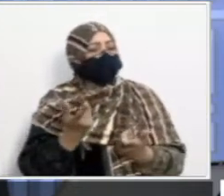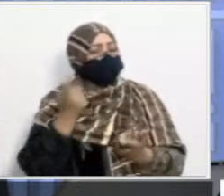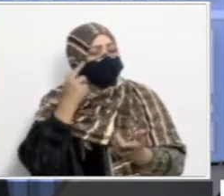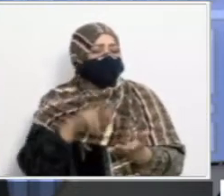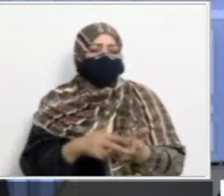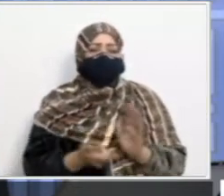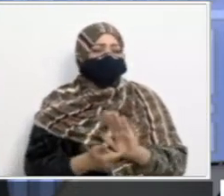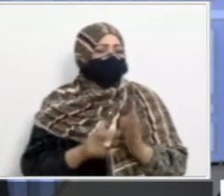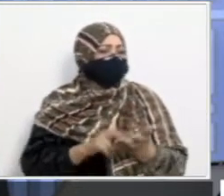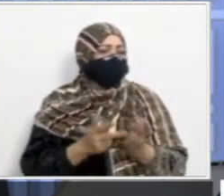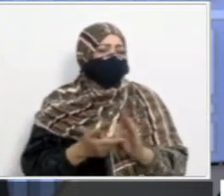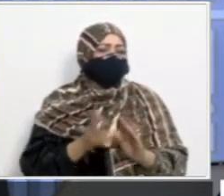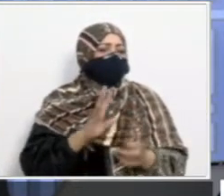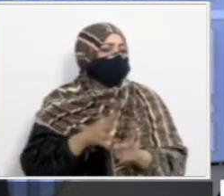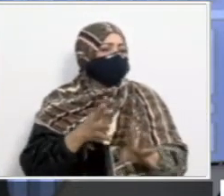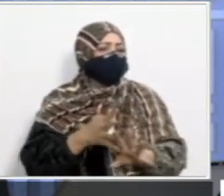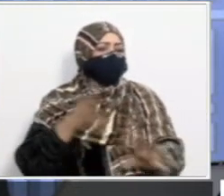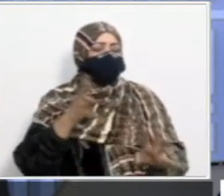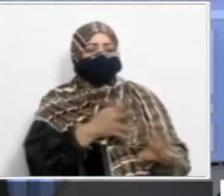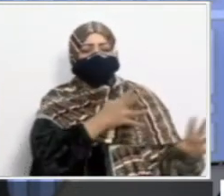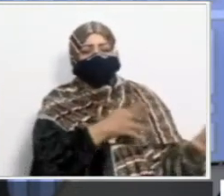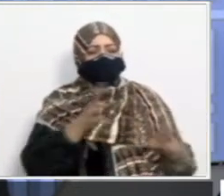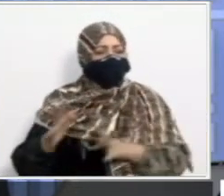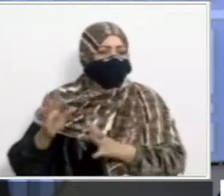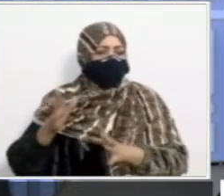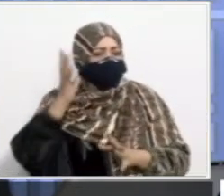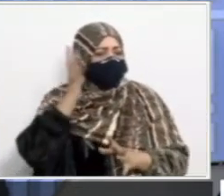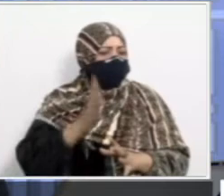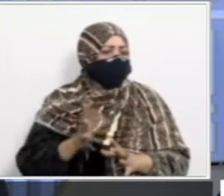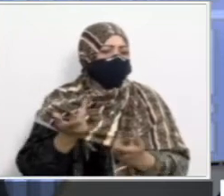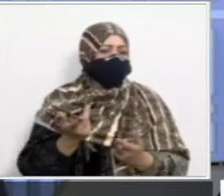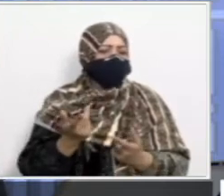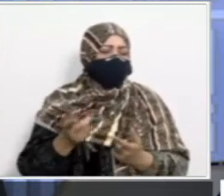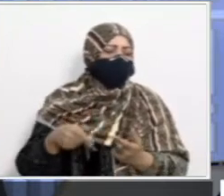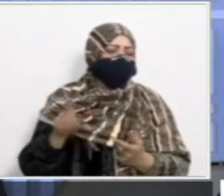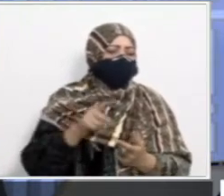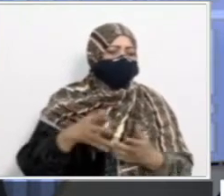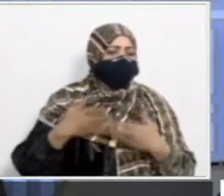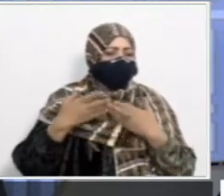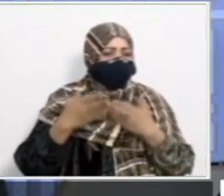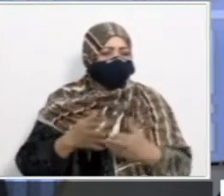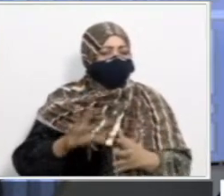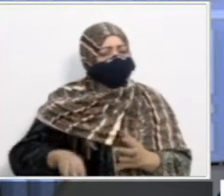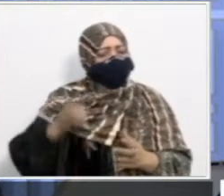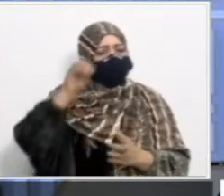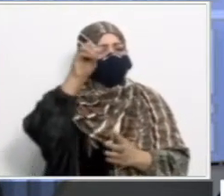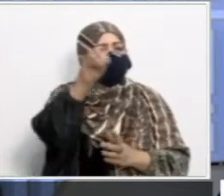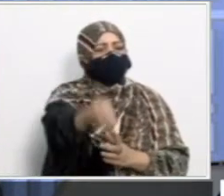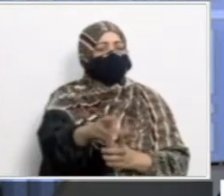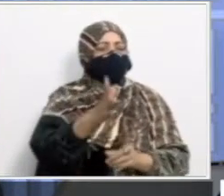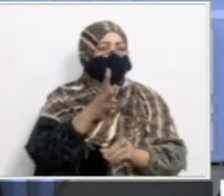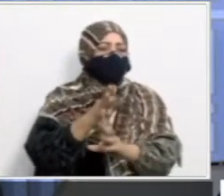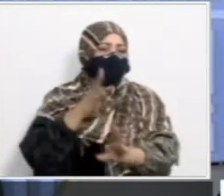إما أن يقدموا أحدهم، يعني الأفضل أن يقدموا أحدهم حتى ما قدمش